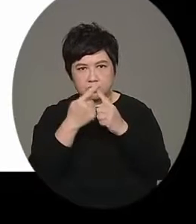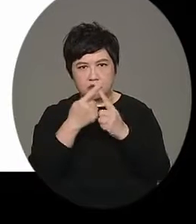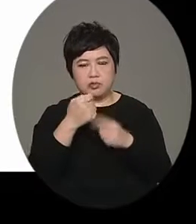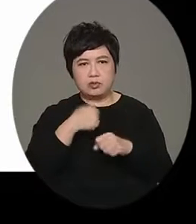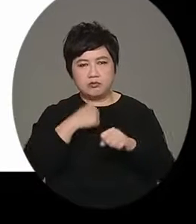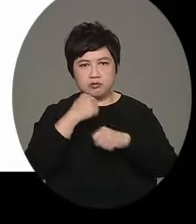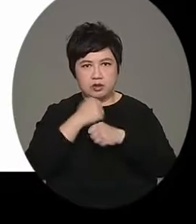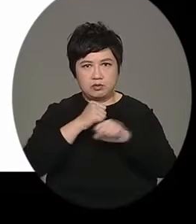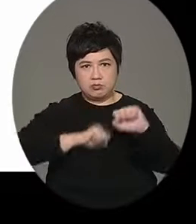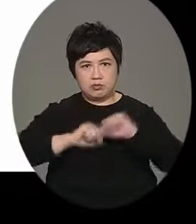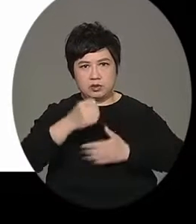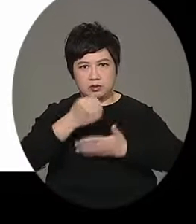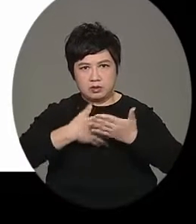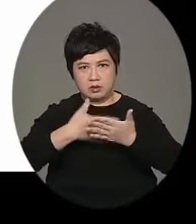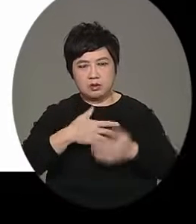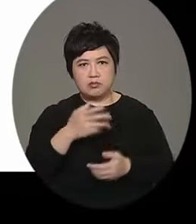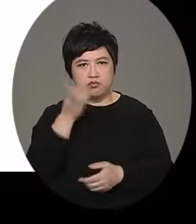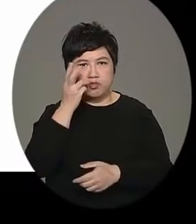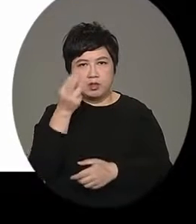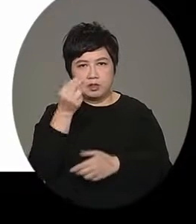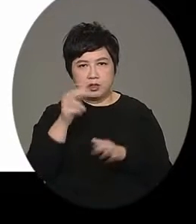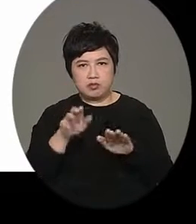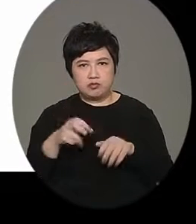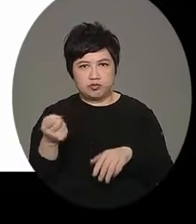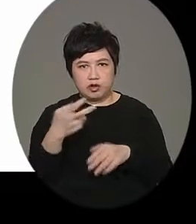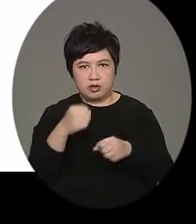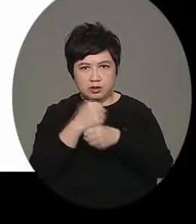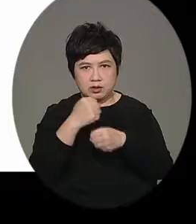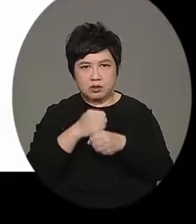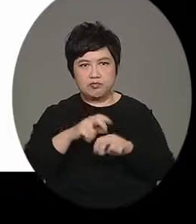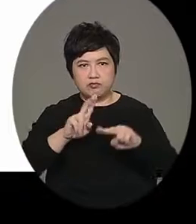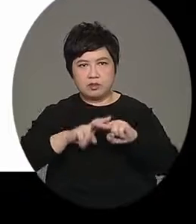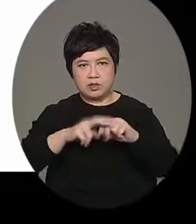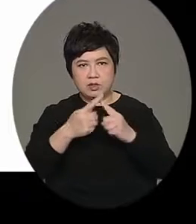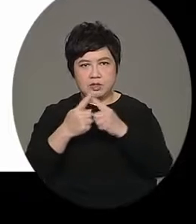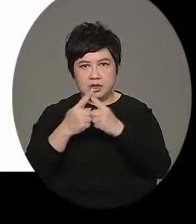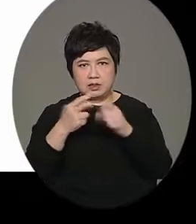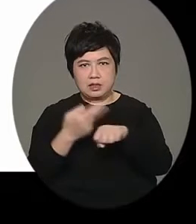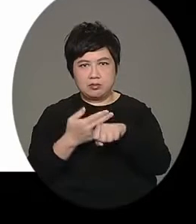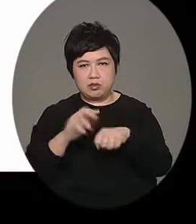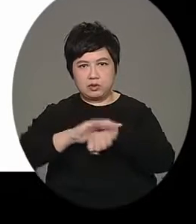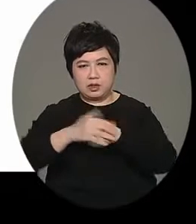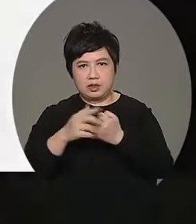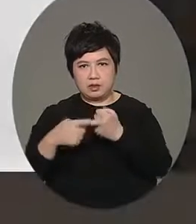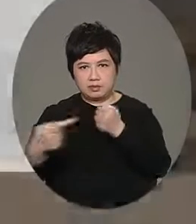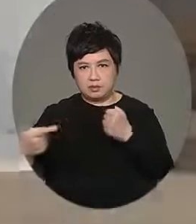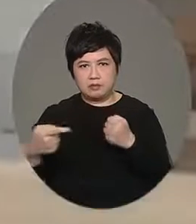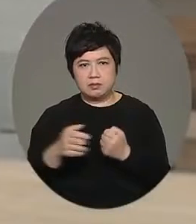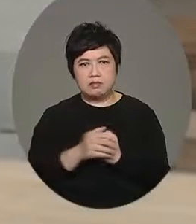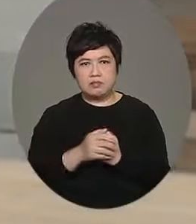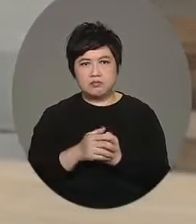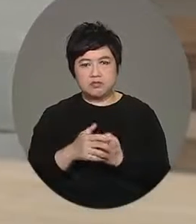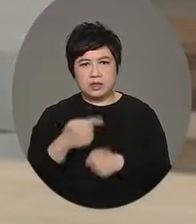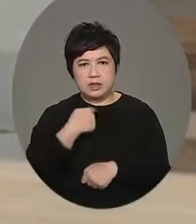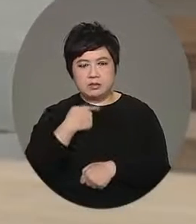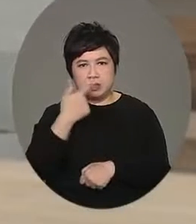理，到了20歲才出來工作，到時中國的國民質素將會是世界一流。